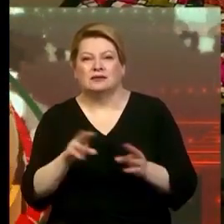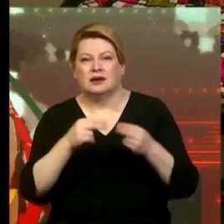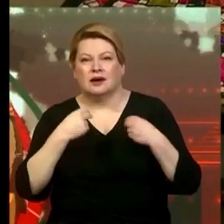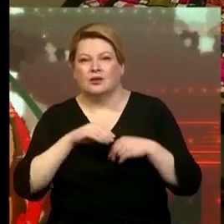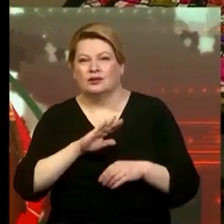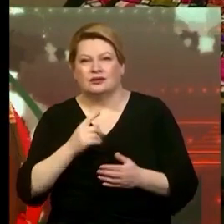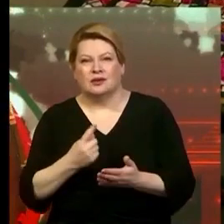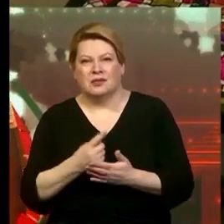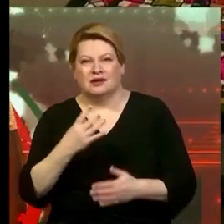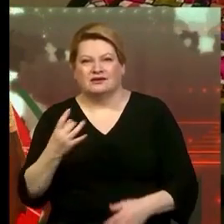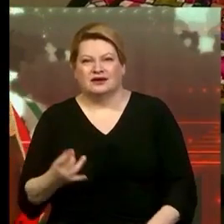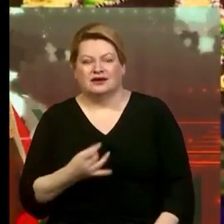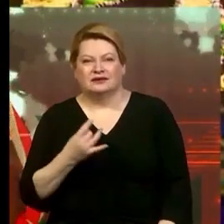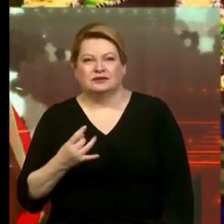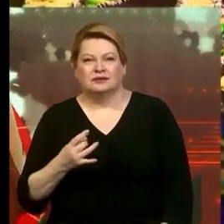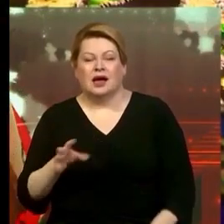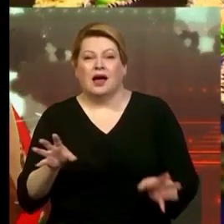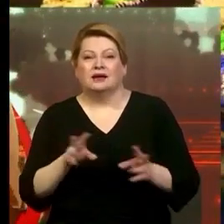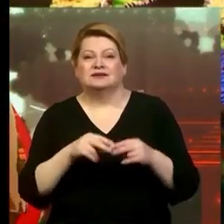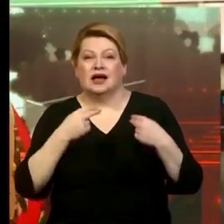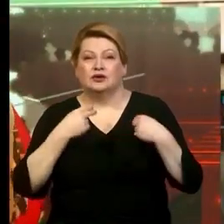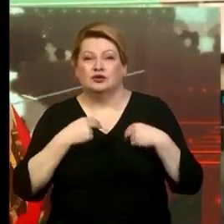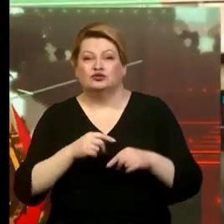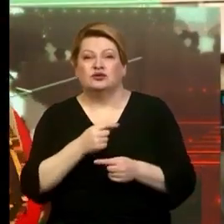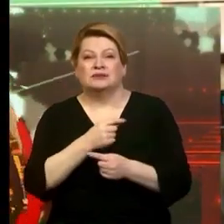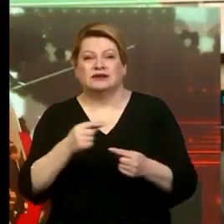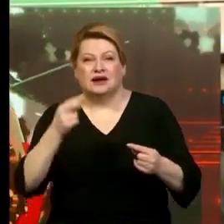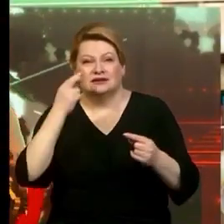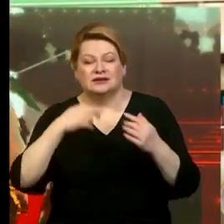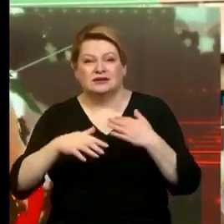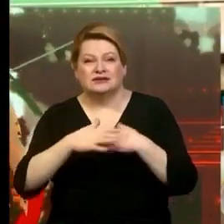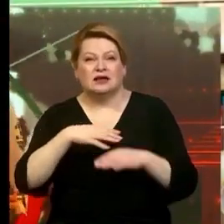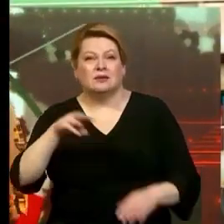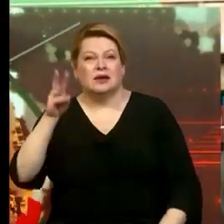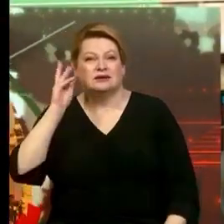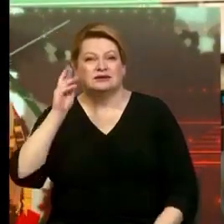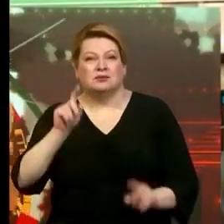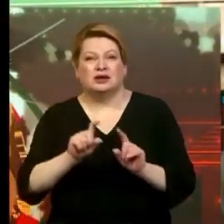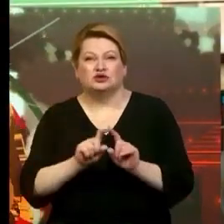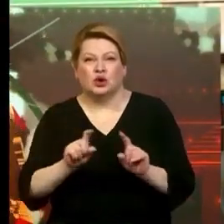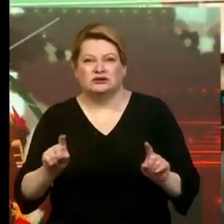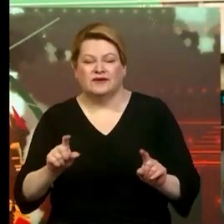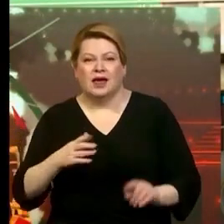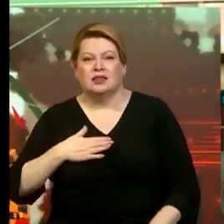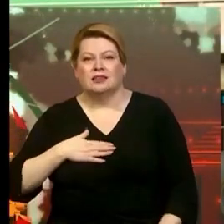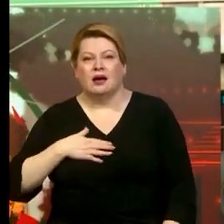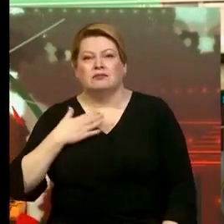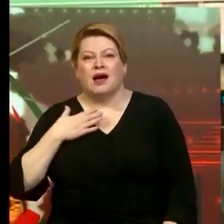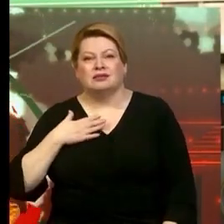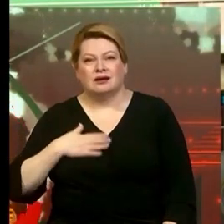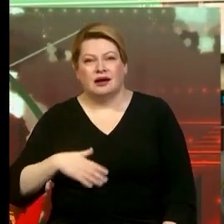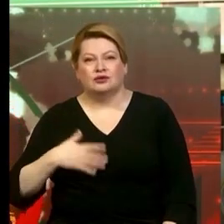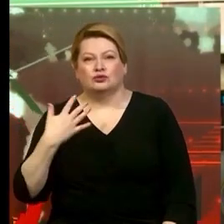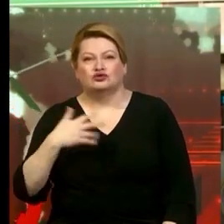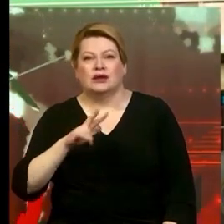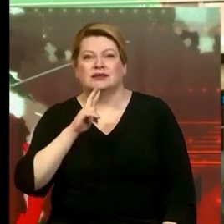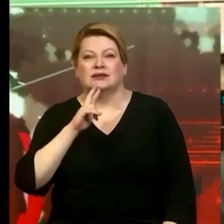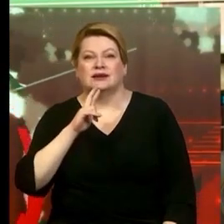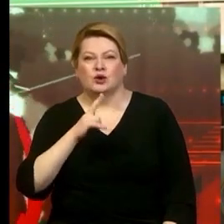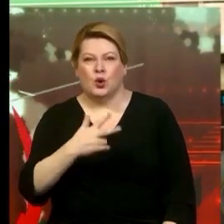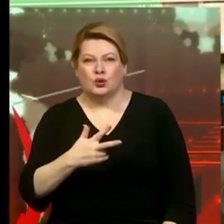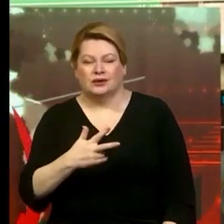не впервые. Сотрудничаем мы с разными странами, с посольствами. И нам отрадно, что вот уже 3 года